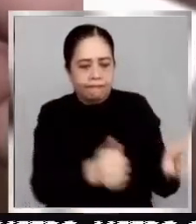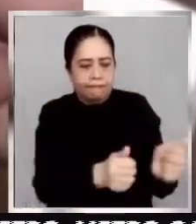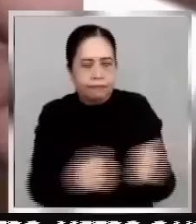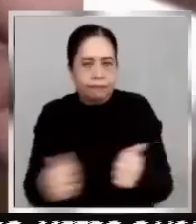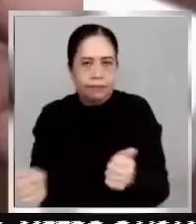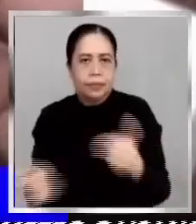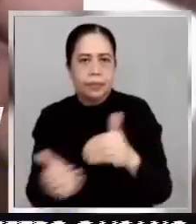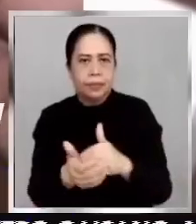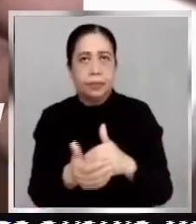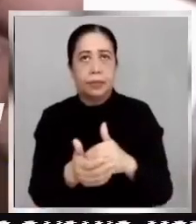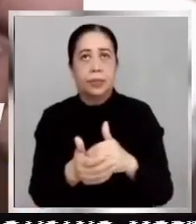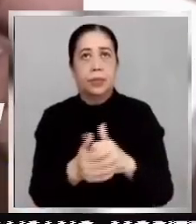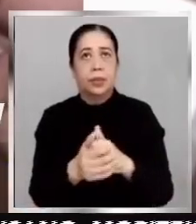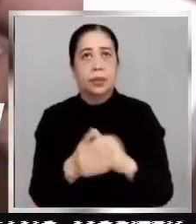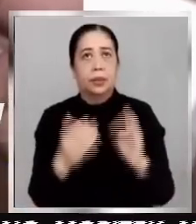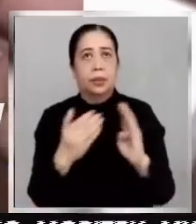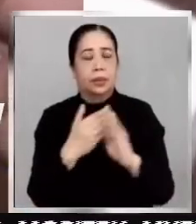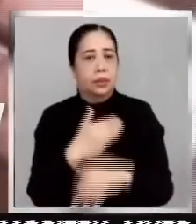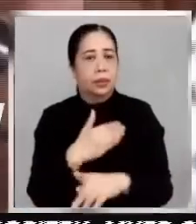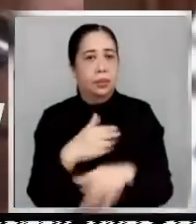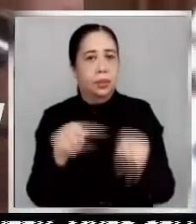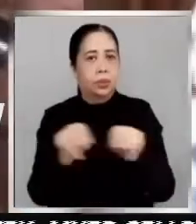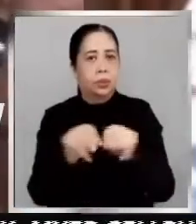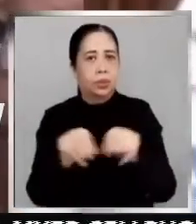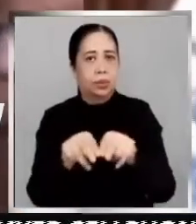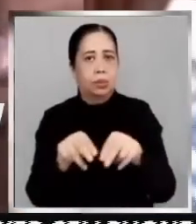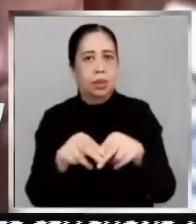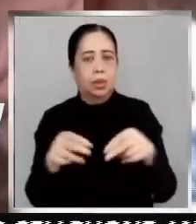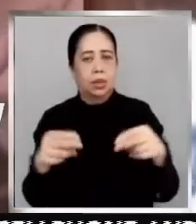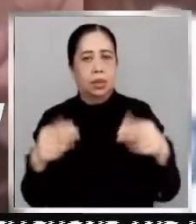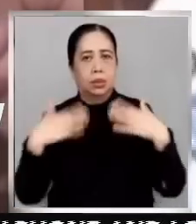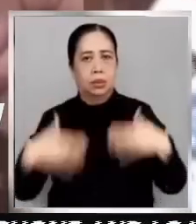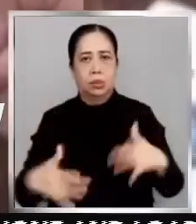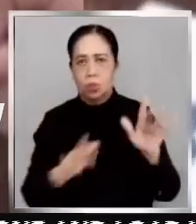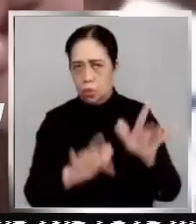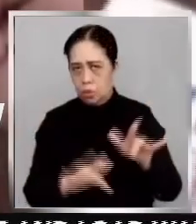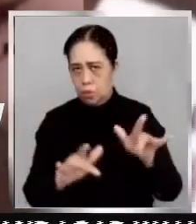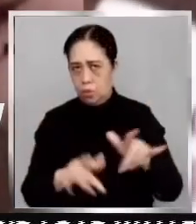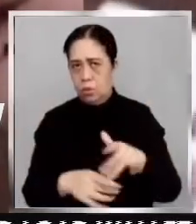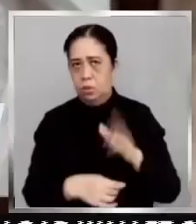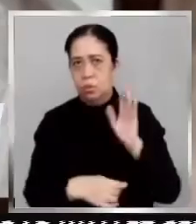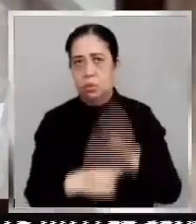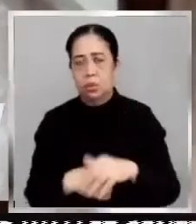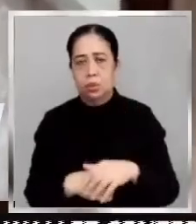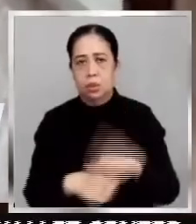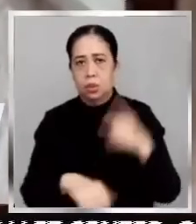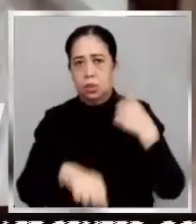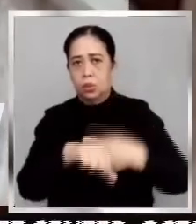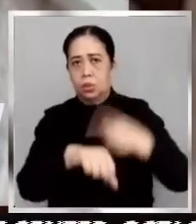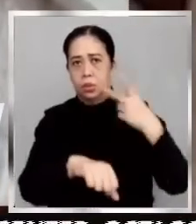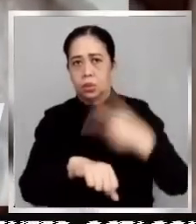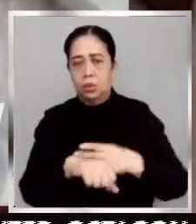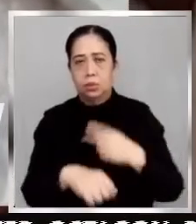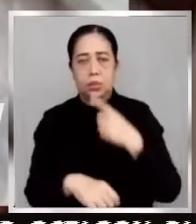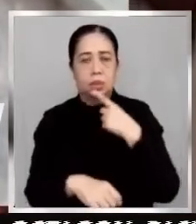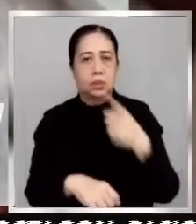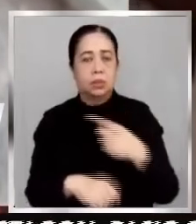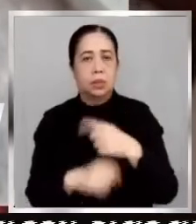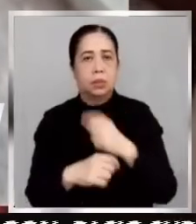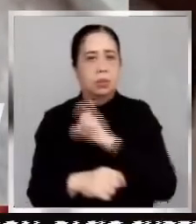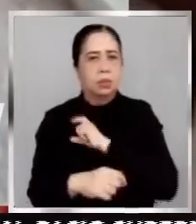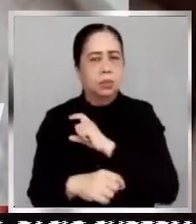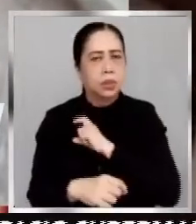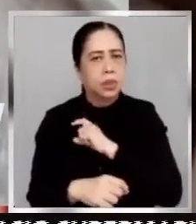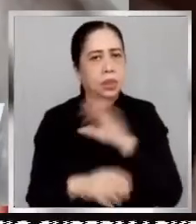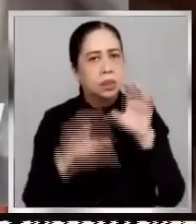para maibalik yung normal na posisyon Kawawa na nga siya dinoble pa ayon sa pulisya naaresto nila